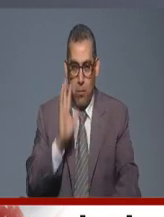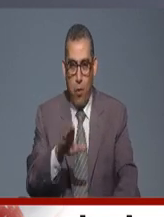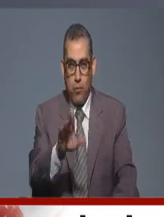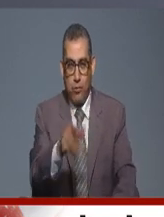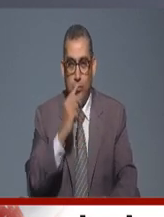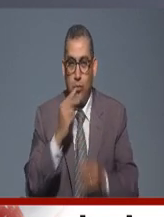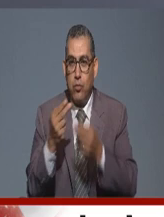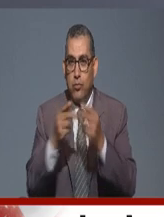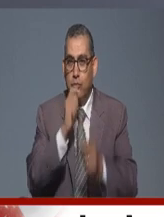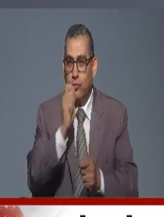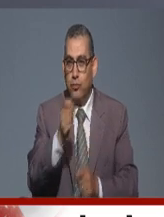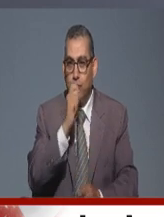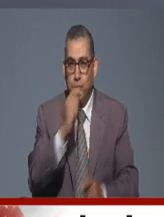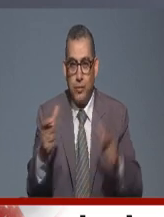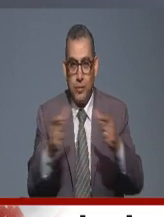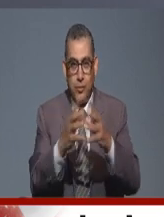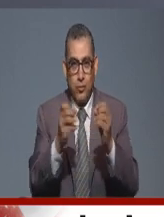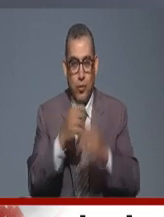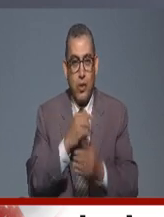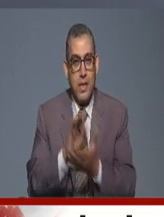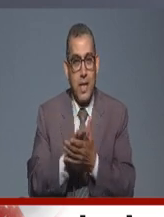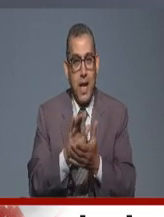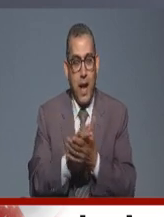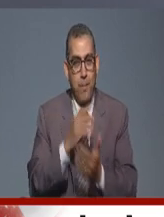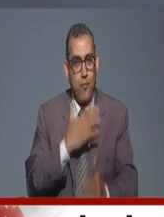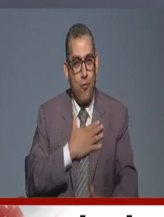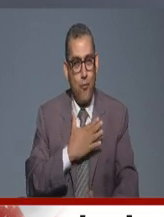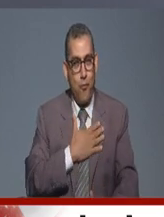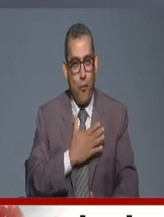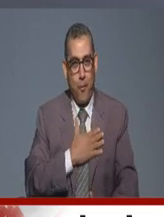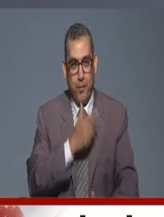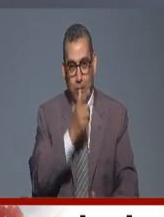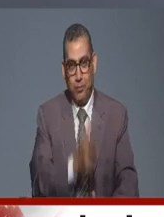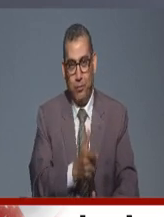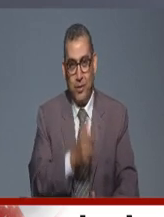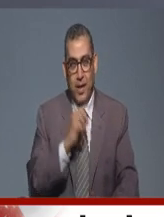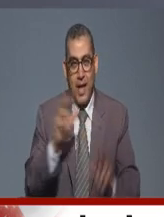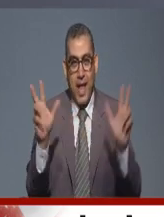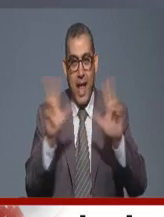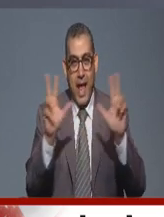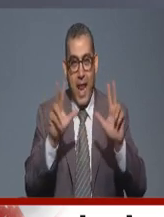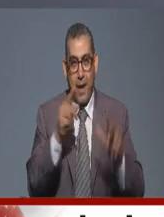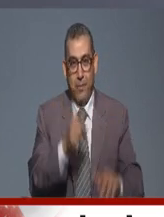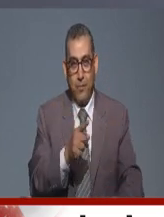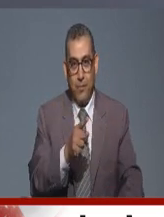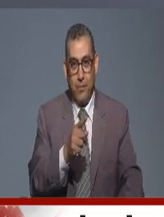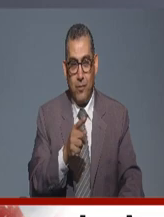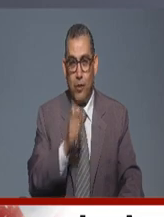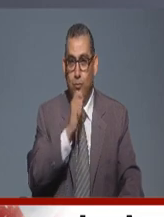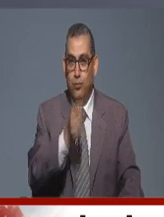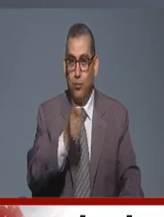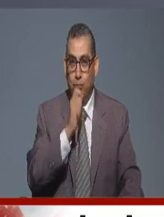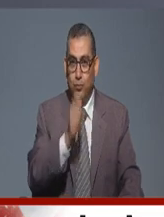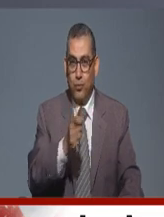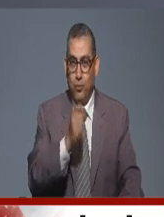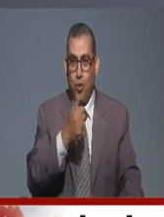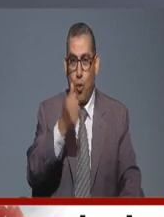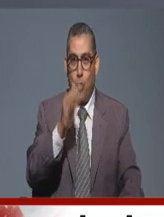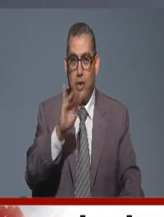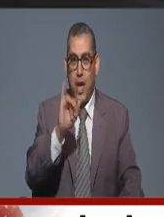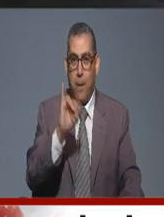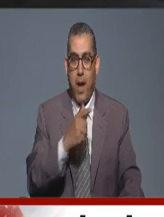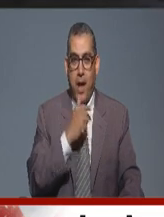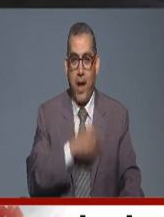هذه المناقشه الزميل العزيز لامي المذيع اسامه كمال